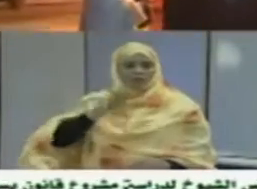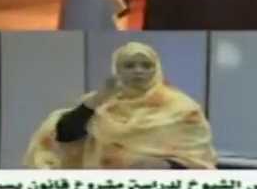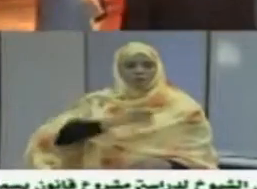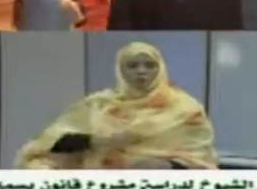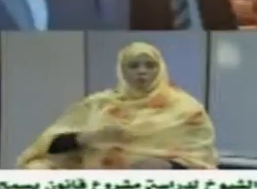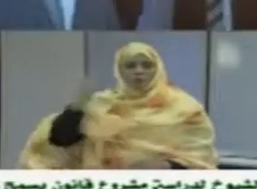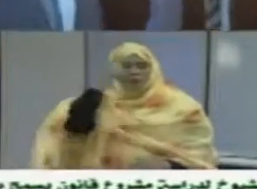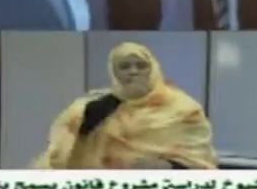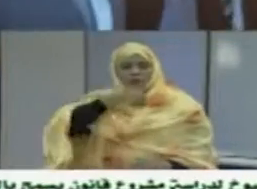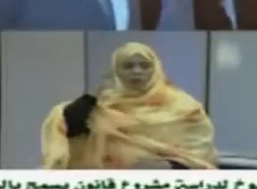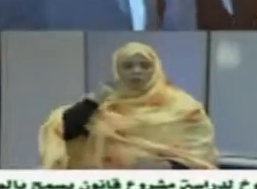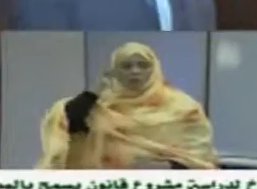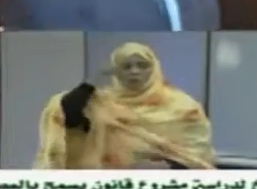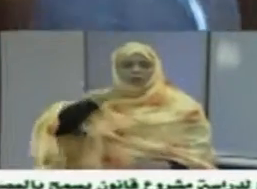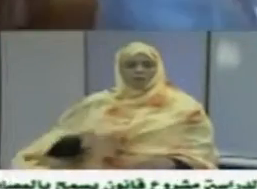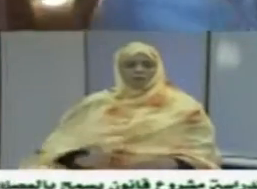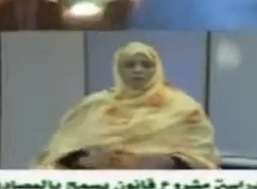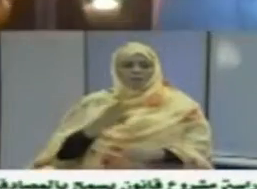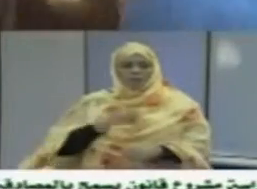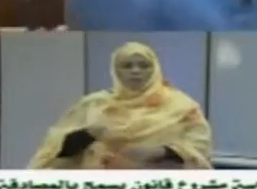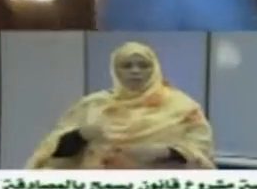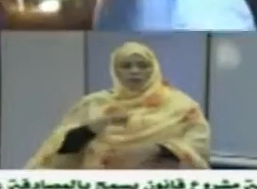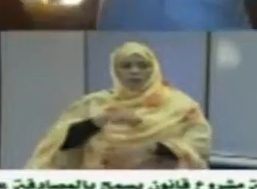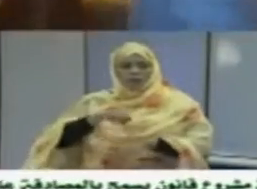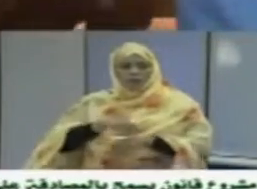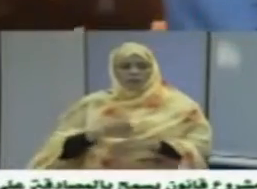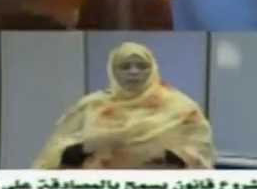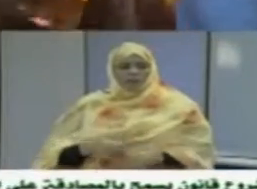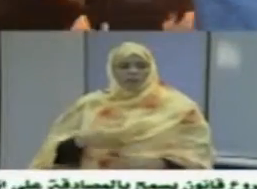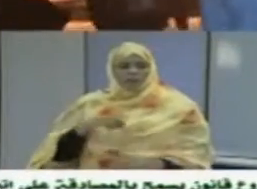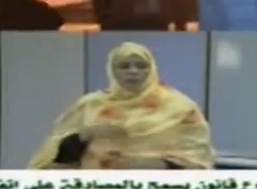انعقادها غدا بالعاصمة جوهانسبرغ.